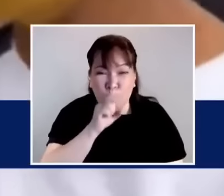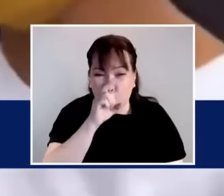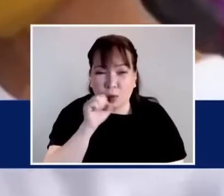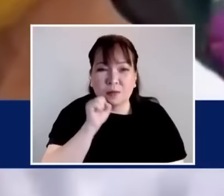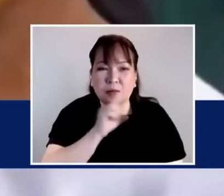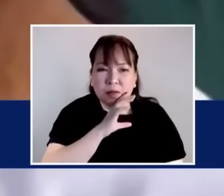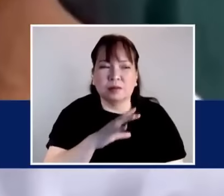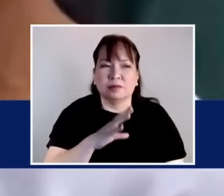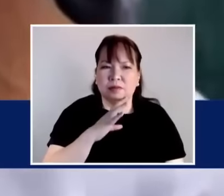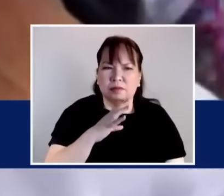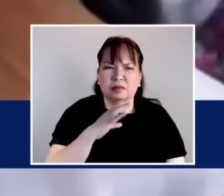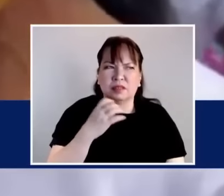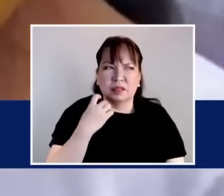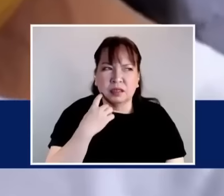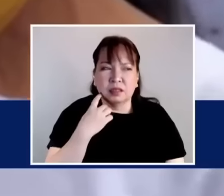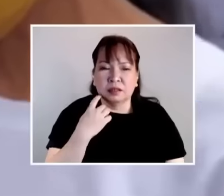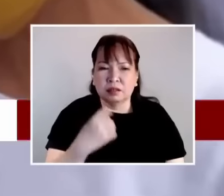mag...